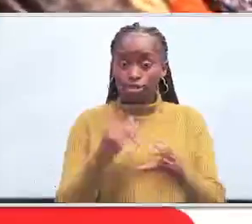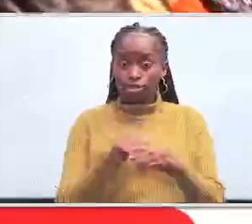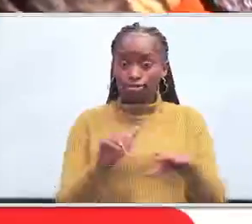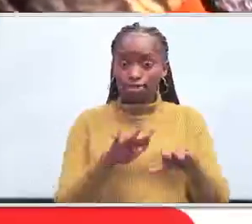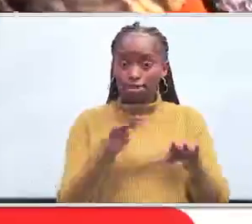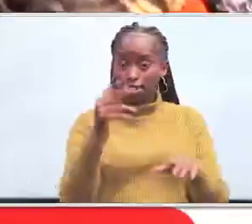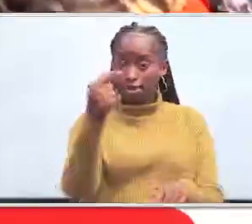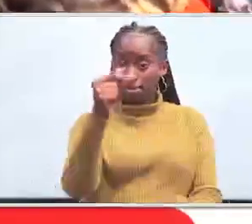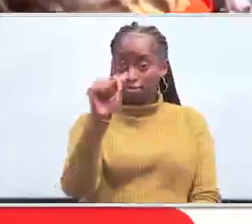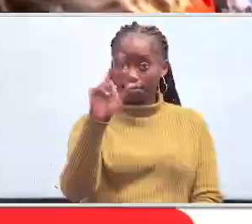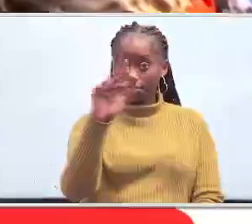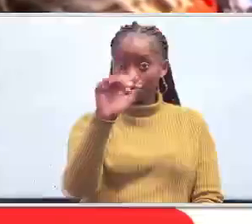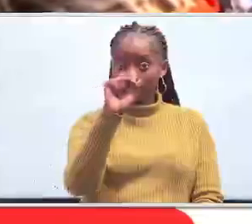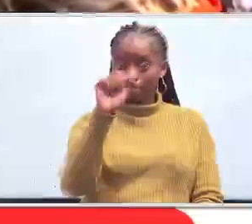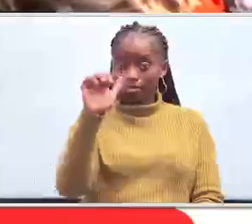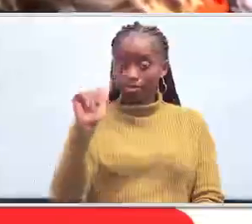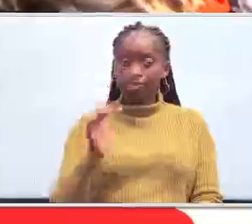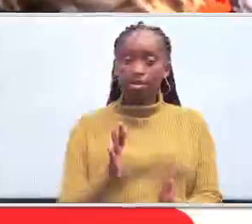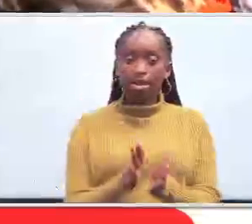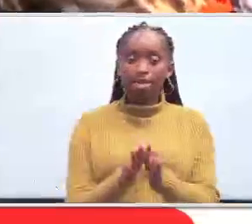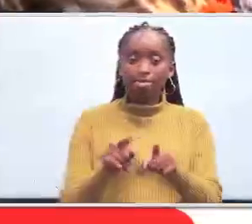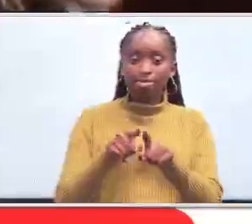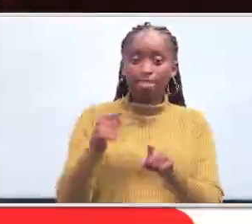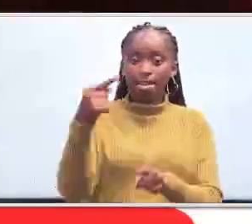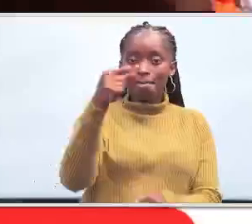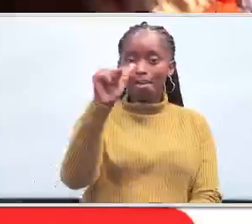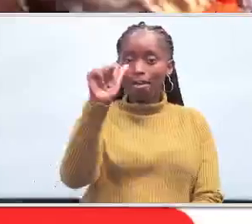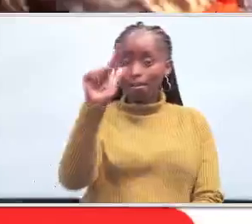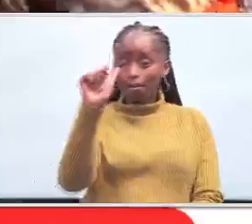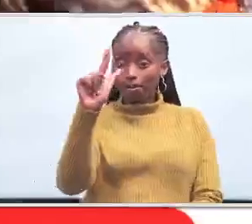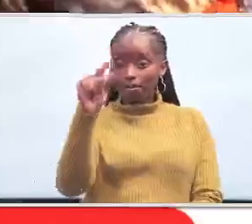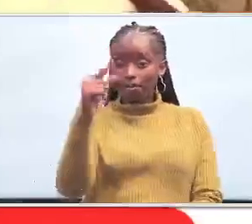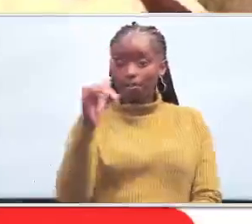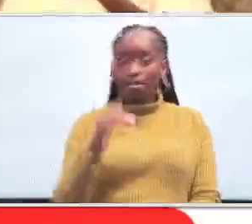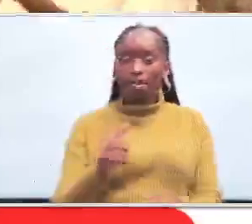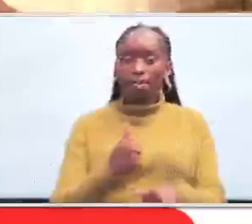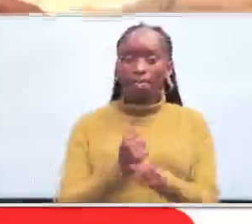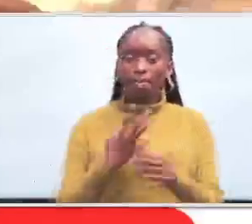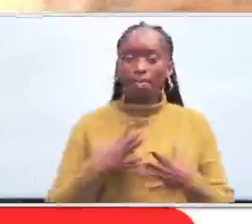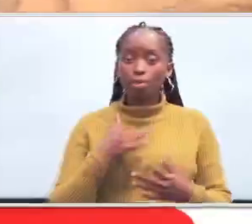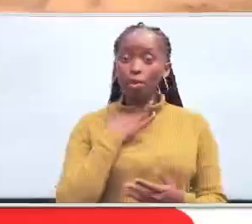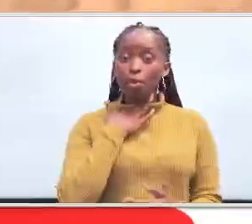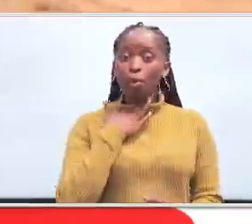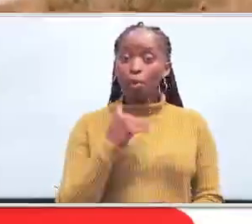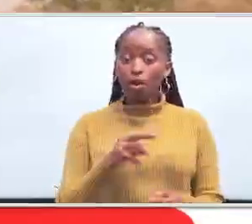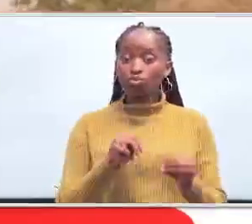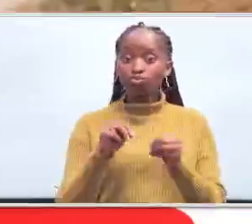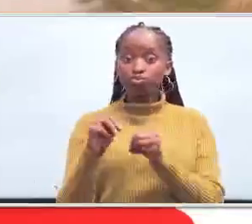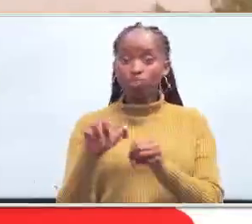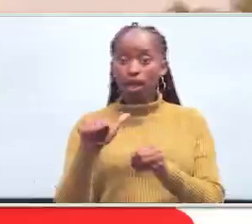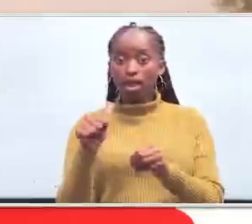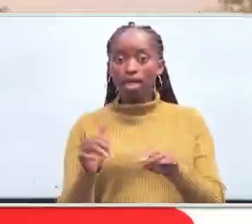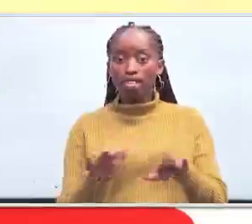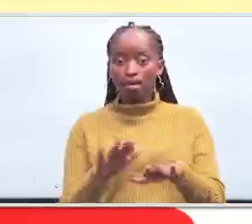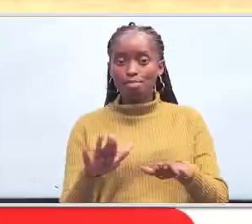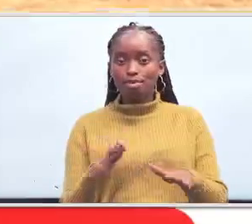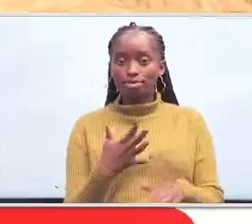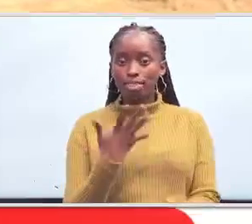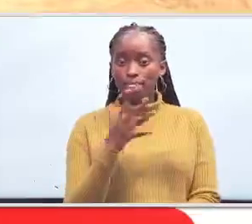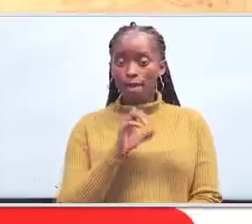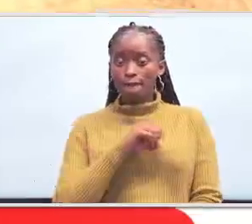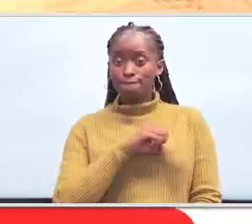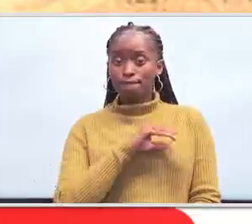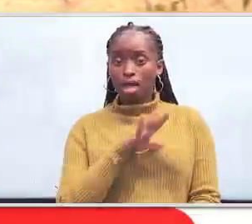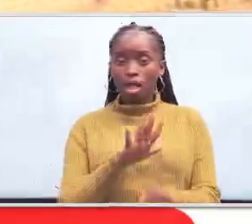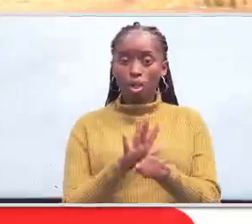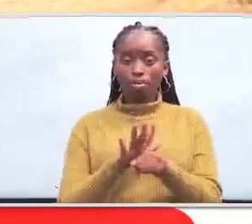Garissa mjini na Galmagala, kiasi cha kuwafanya wakazi kuanza kuhamia sehemu salama wakihofia maisha yao.